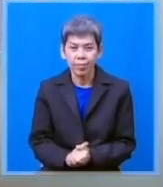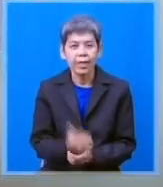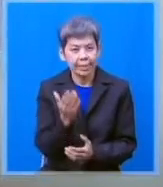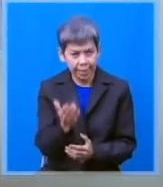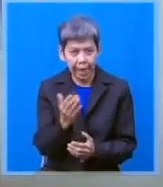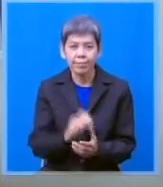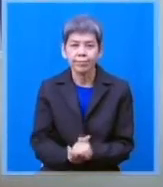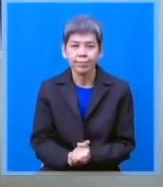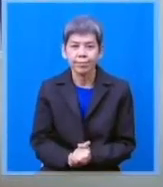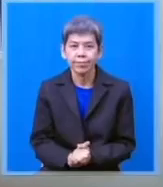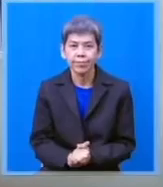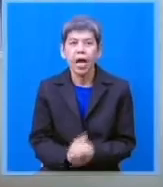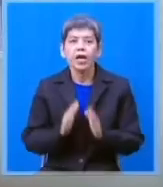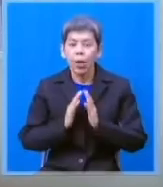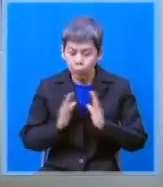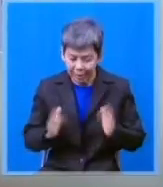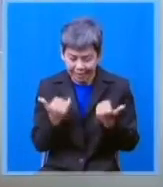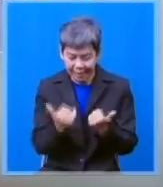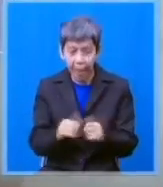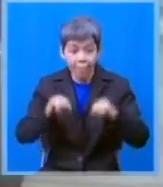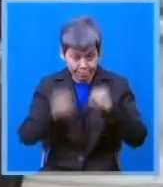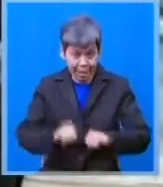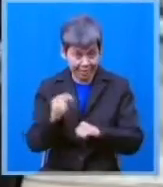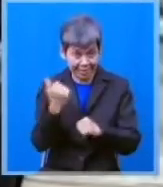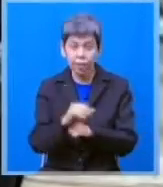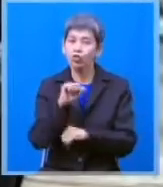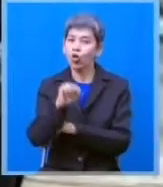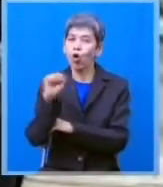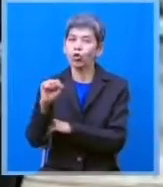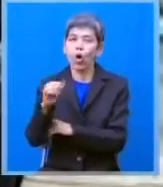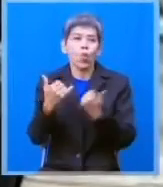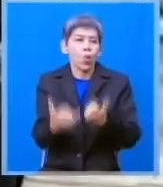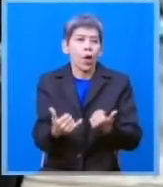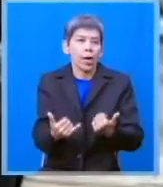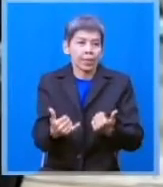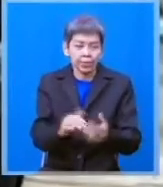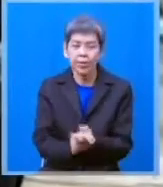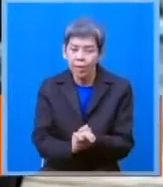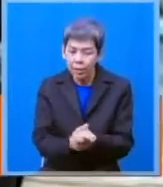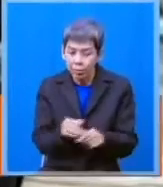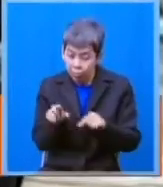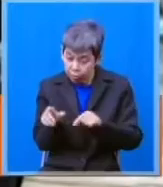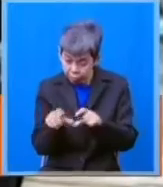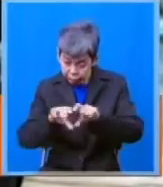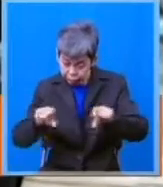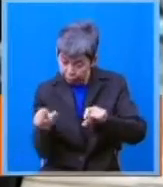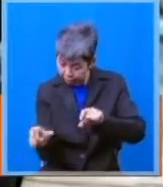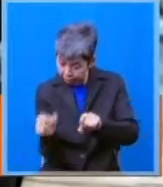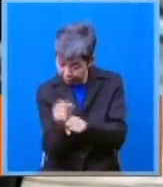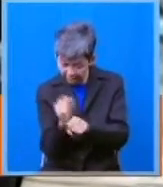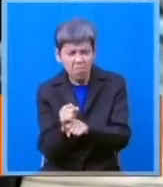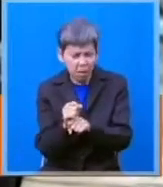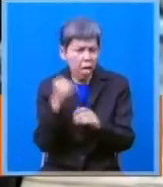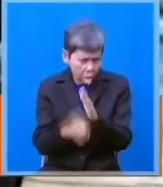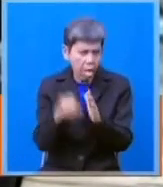ณอรวรรณค่ะ ค่ะขอบคุณค่ะการลงมติครั้งแรกของสมาชิกสภาผู้แทนราษฎรกับเครื่องลงคะแนนใหม่นะคะยังคงมี